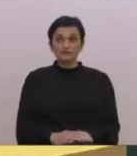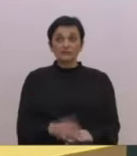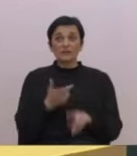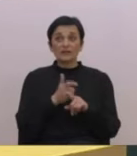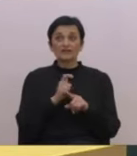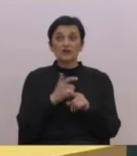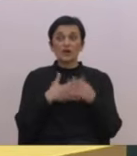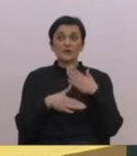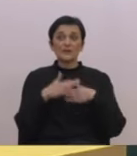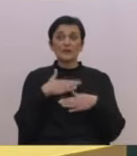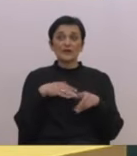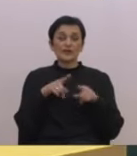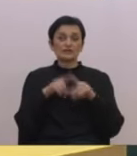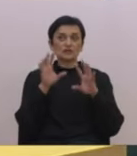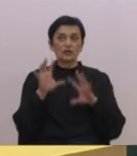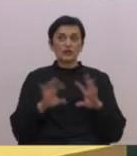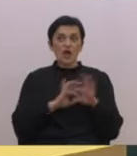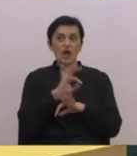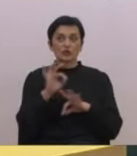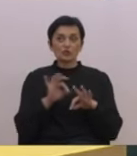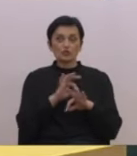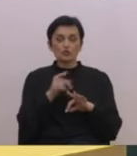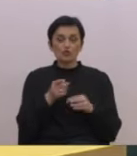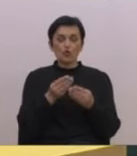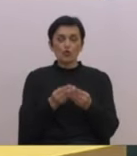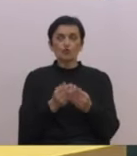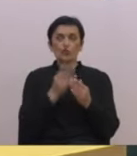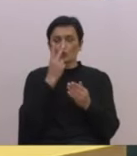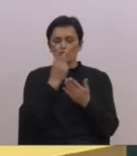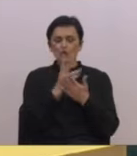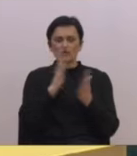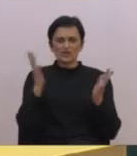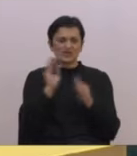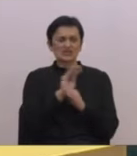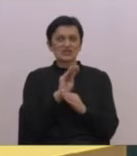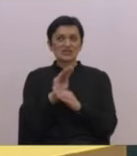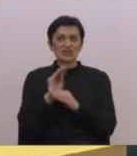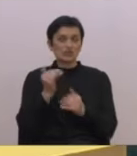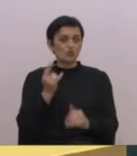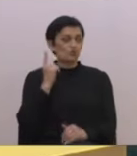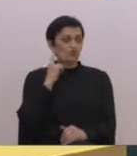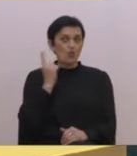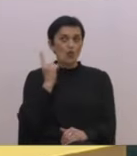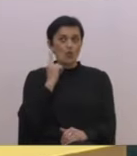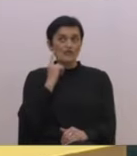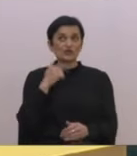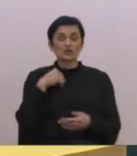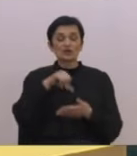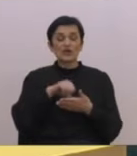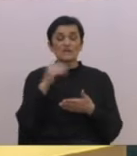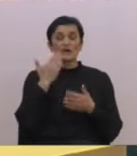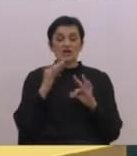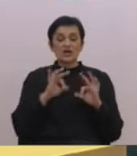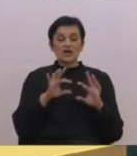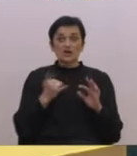ძალიან მიხარია, რომ ასეთი კანონ პროექტი გადის, მიუხედავად დიდი კრიტიკისა, რაც ახლა მოვისმენ და ამ წელს გამოსვლაში ვისარგებლებ